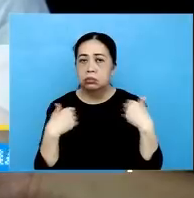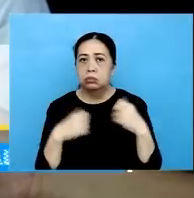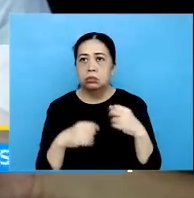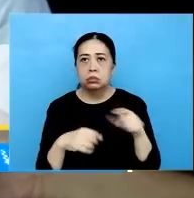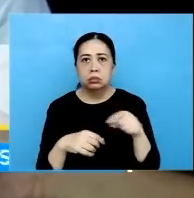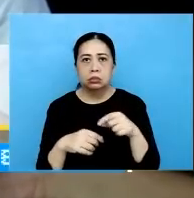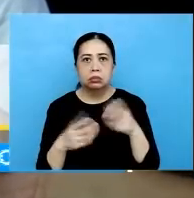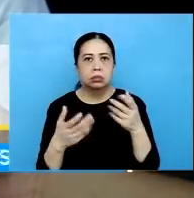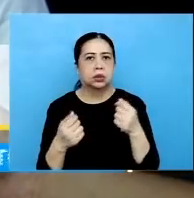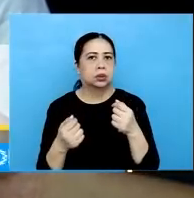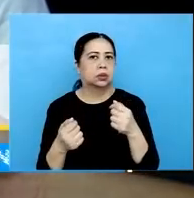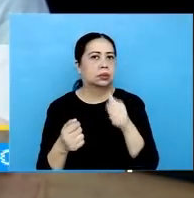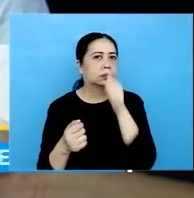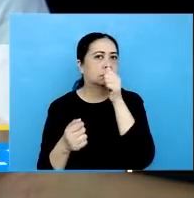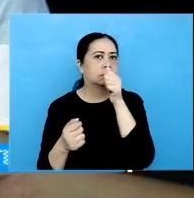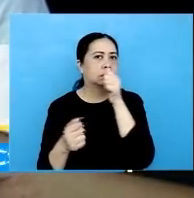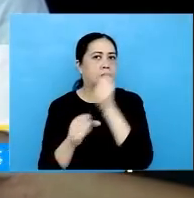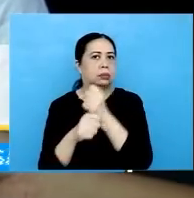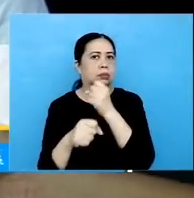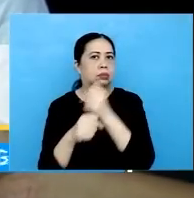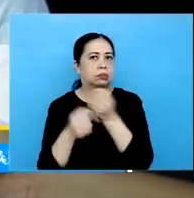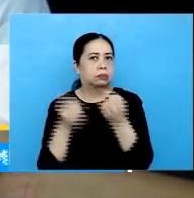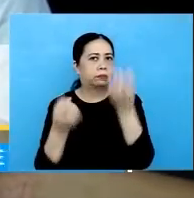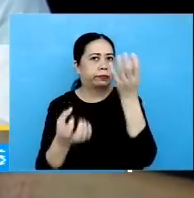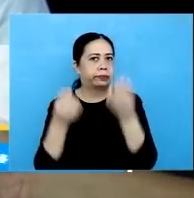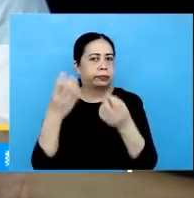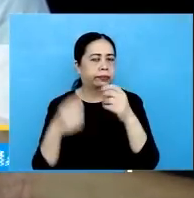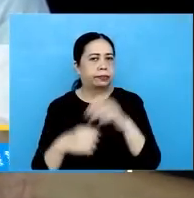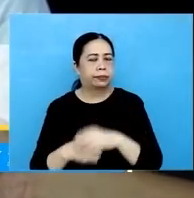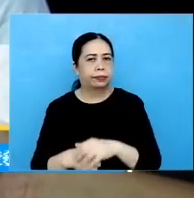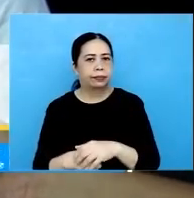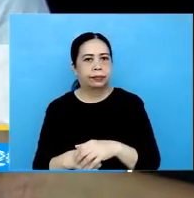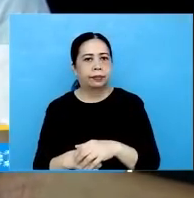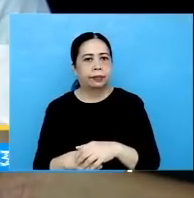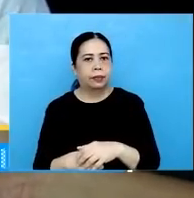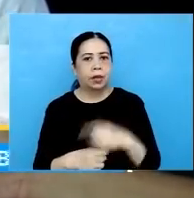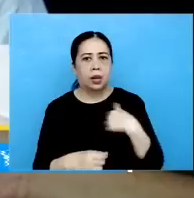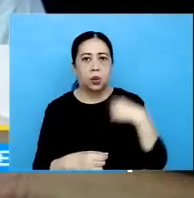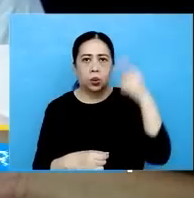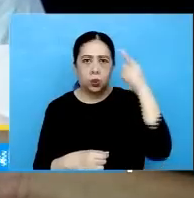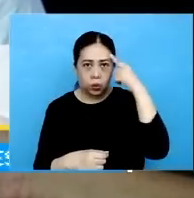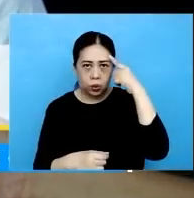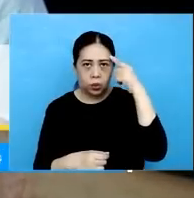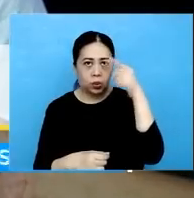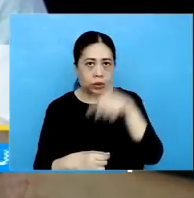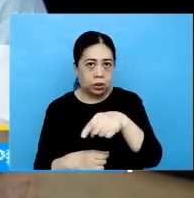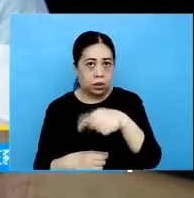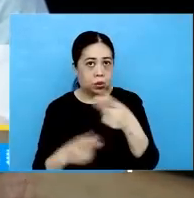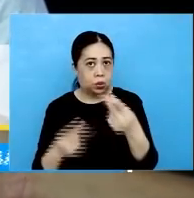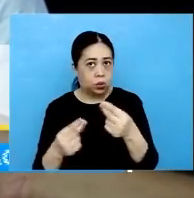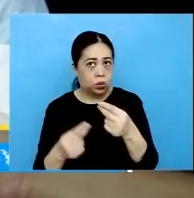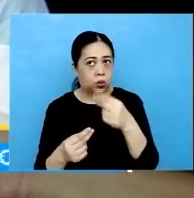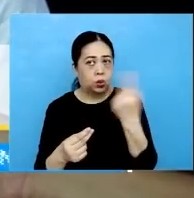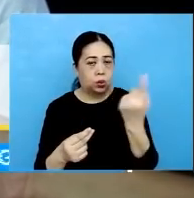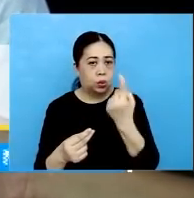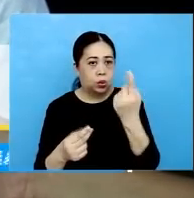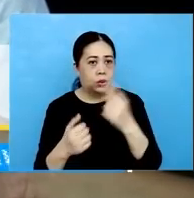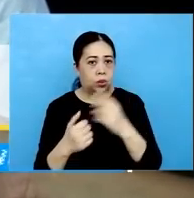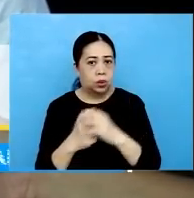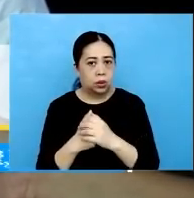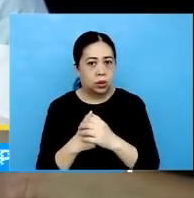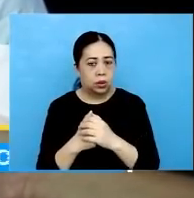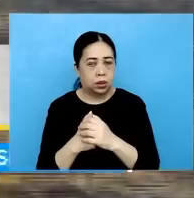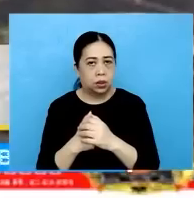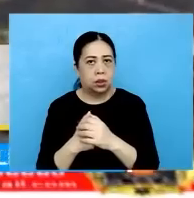nakalusot na pagawaan ng paputok doon. Ang pagkaalam po namin ay yun poultry